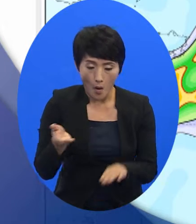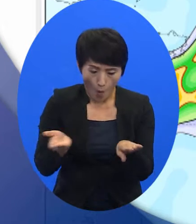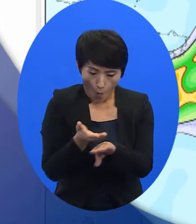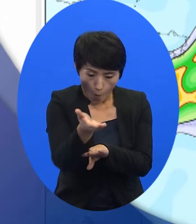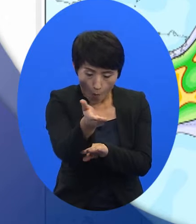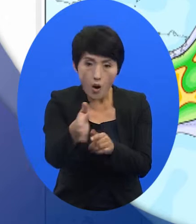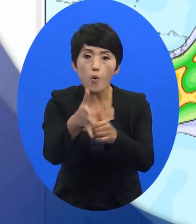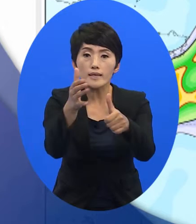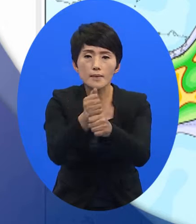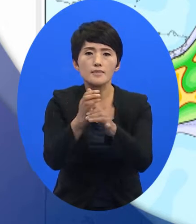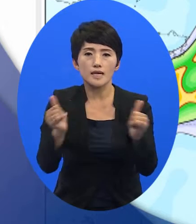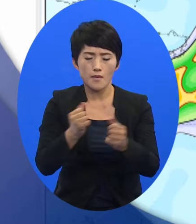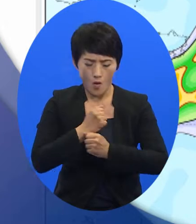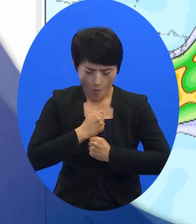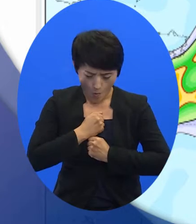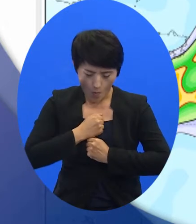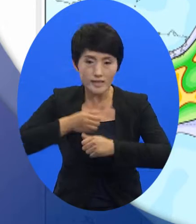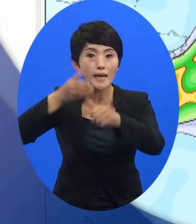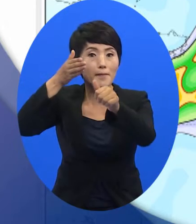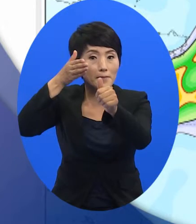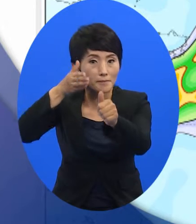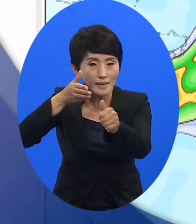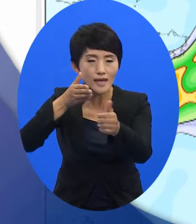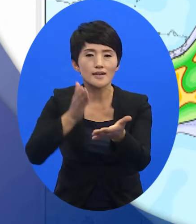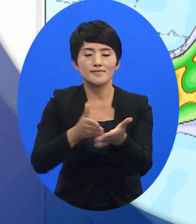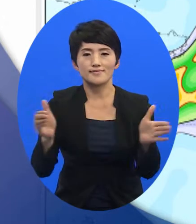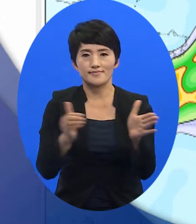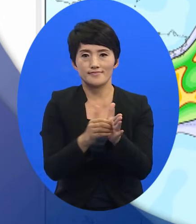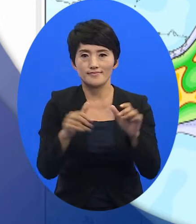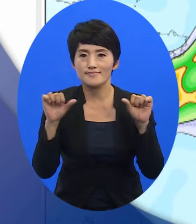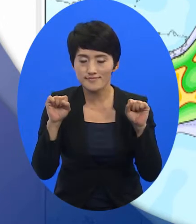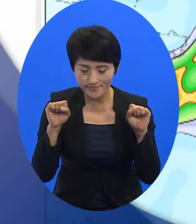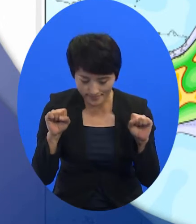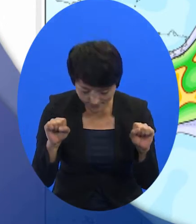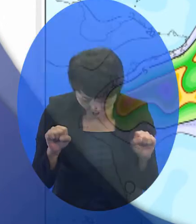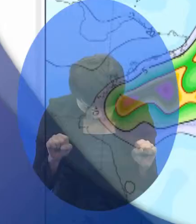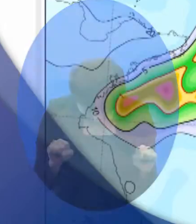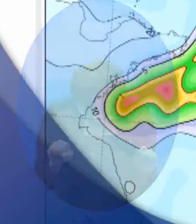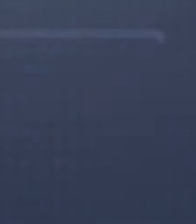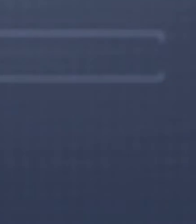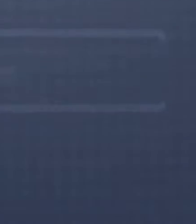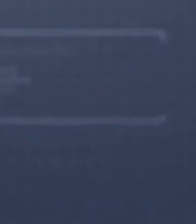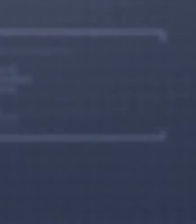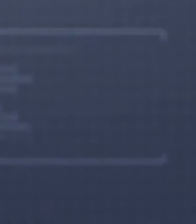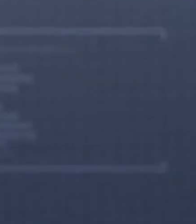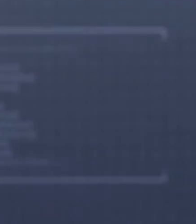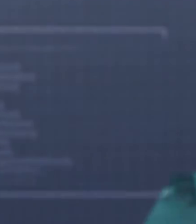항해나 조업하는 선박들은 주의하시기 바랍니다. 지금까지 기상청에서 전해드렸습니다.